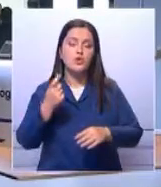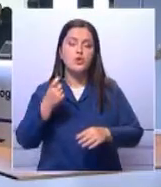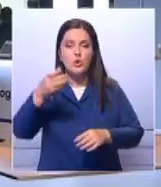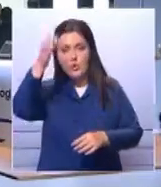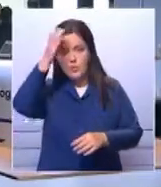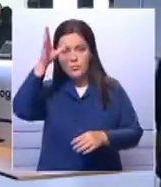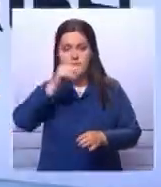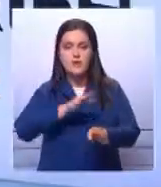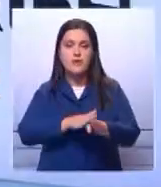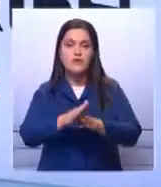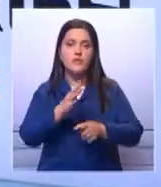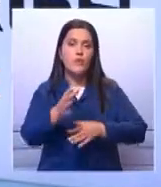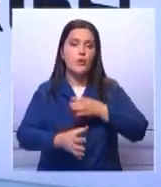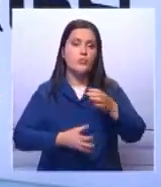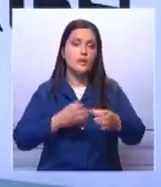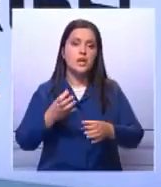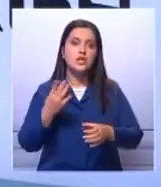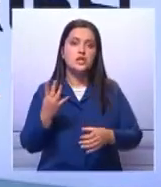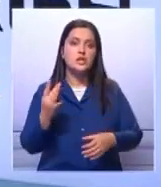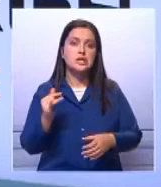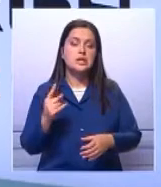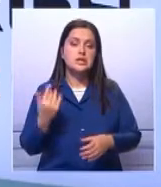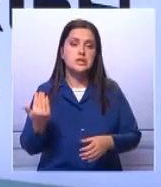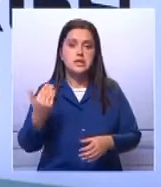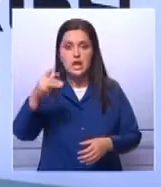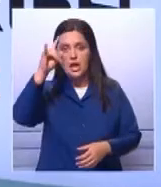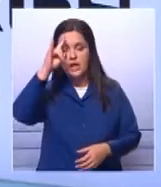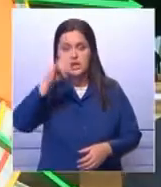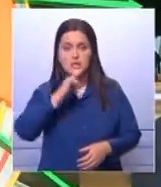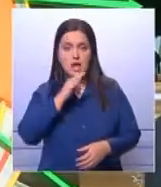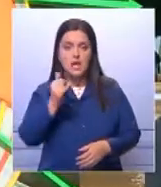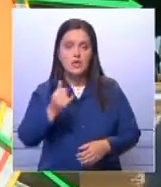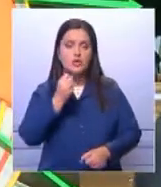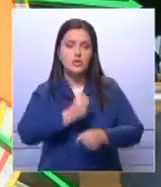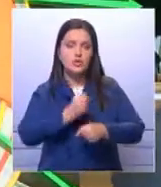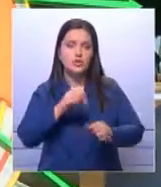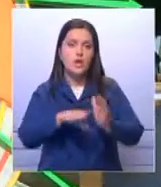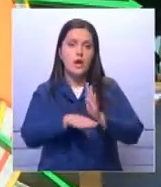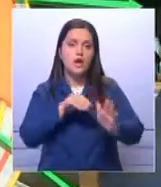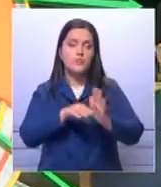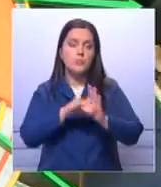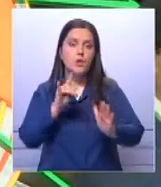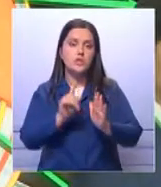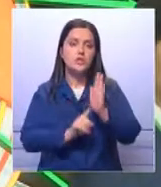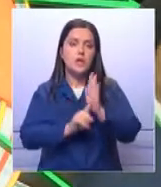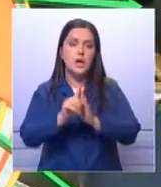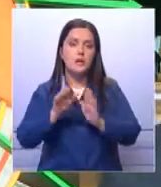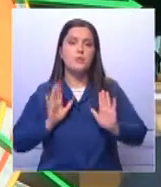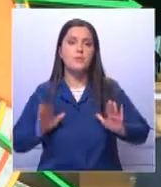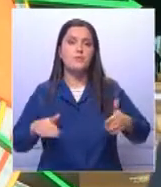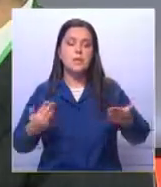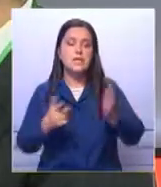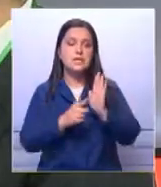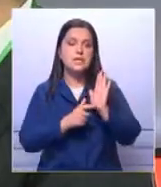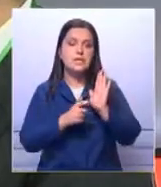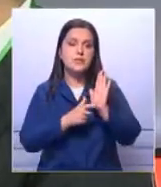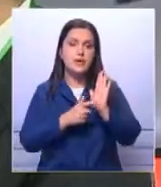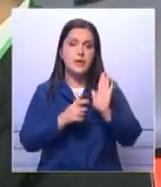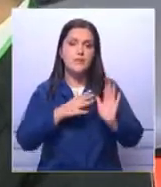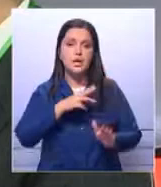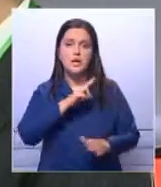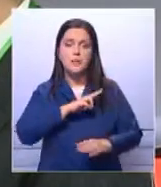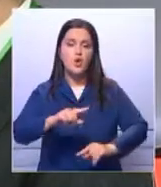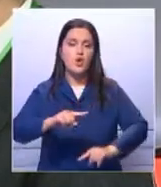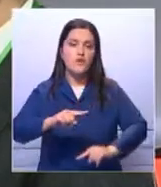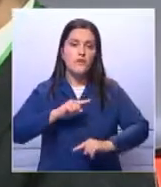независимости собрались 100 изобретателей со всего мира. Из них четверо из Казахстана. Они прошли жесткий отбор. На начальном этапе было